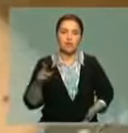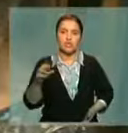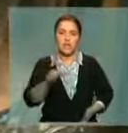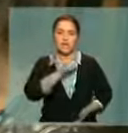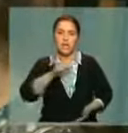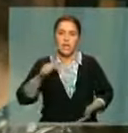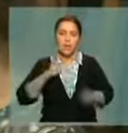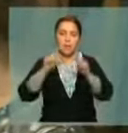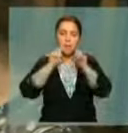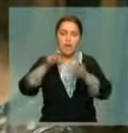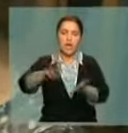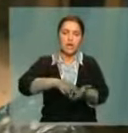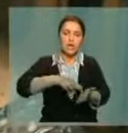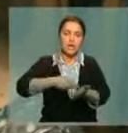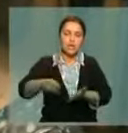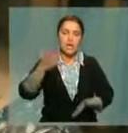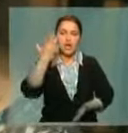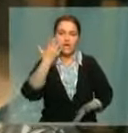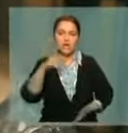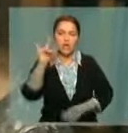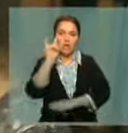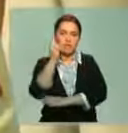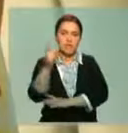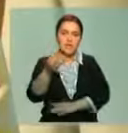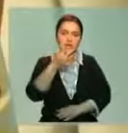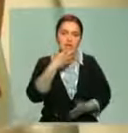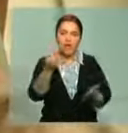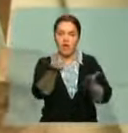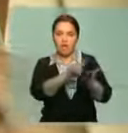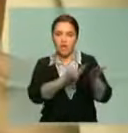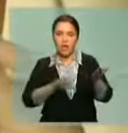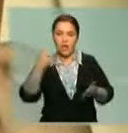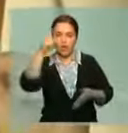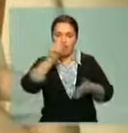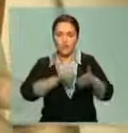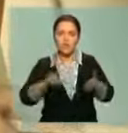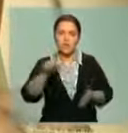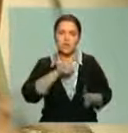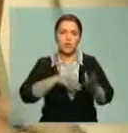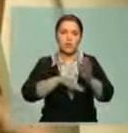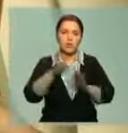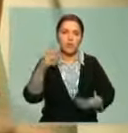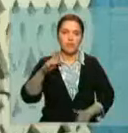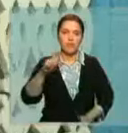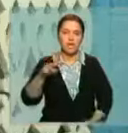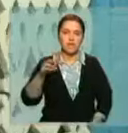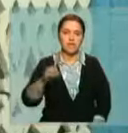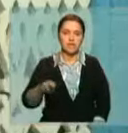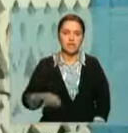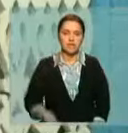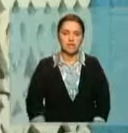мольберт, подарил кисти, краски. Малышку от художеств не оторвать. Она уверена, у нее лучший в мире прадед. У